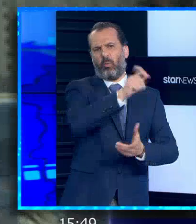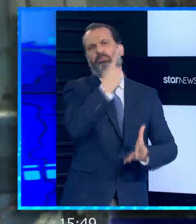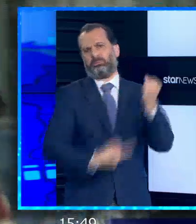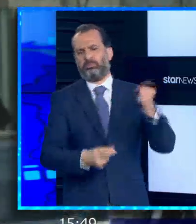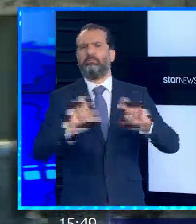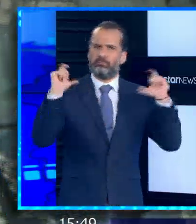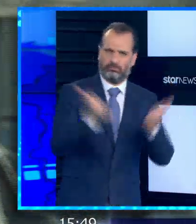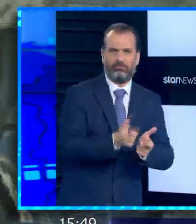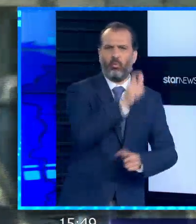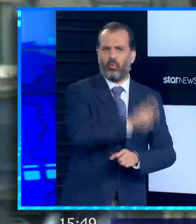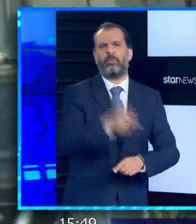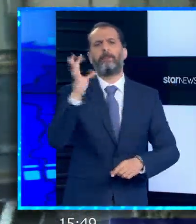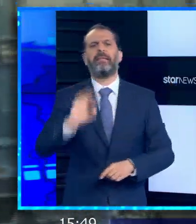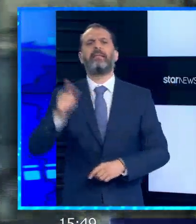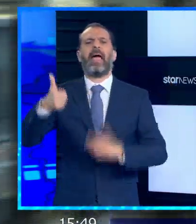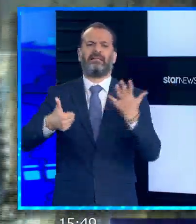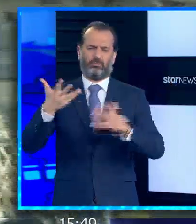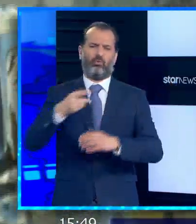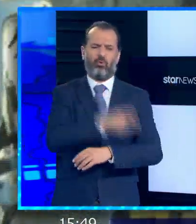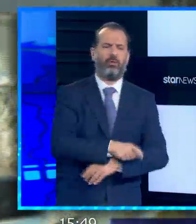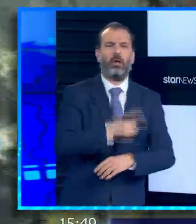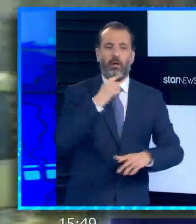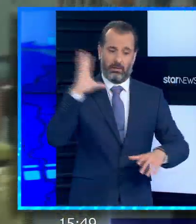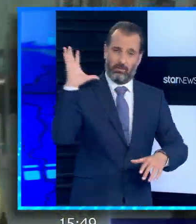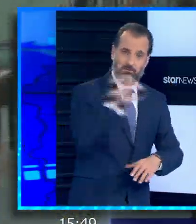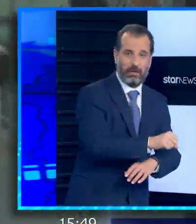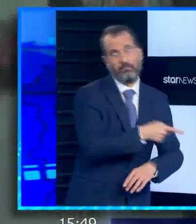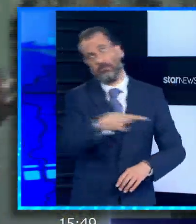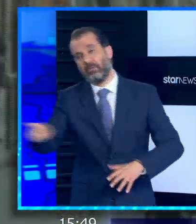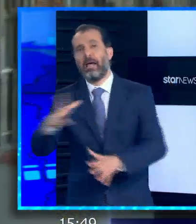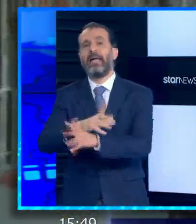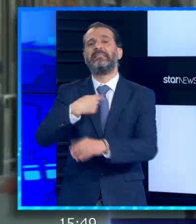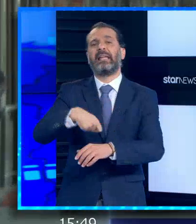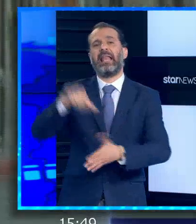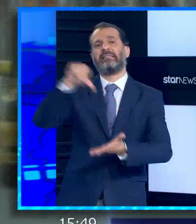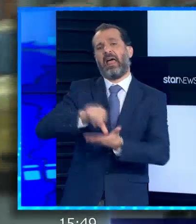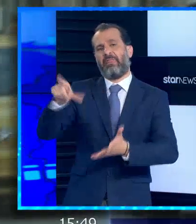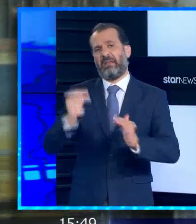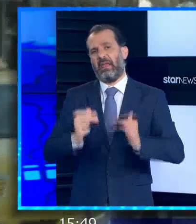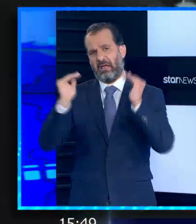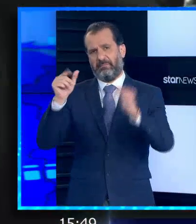για Λοδαπό, 56 ετών. Ο κατηγορούμενος οδηγήθηκε στον Εισαγγελέα Εφετών Αθηνών.